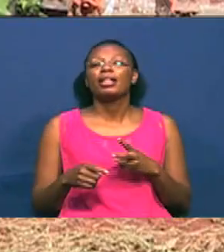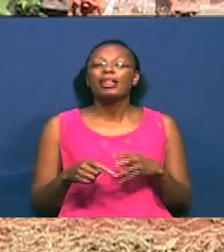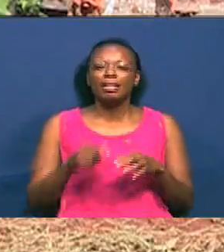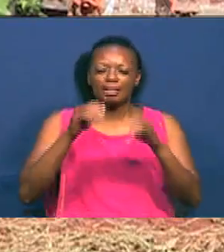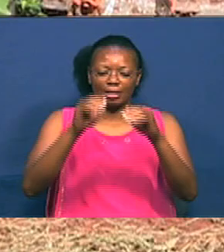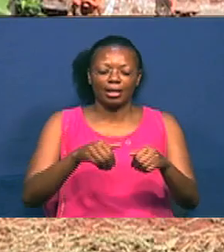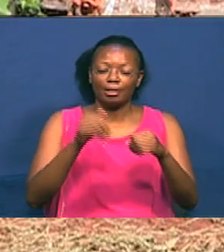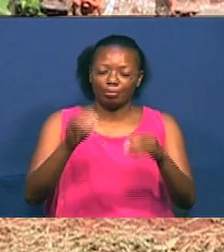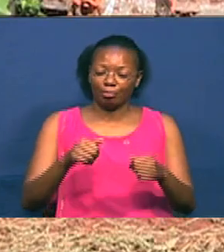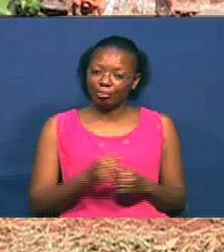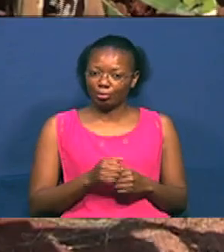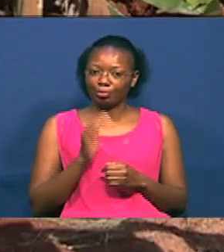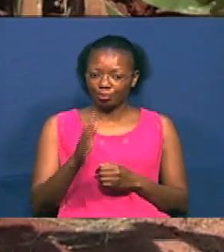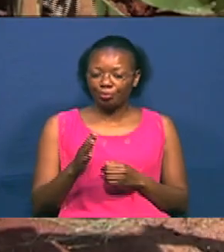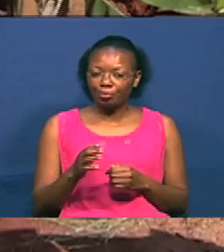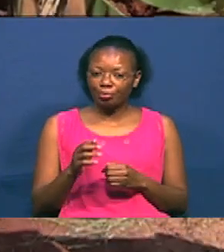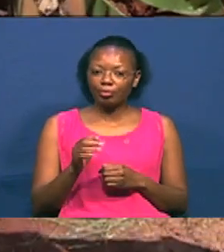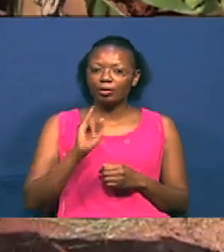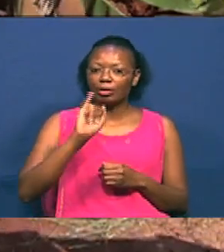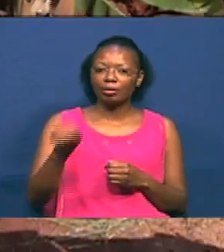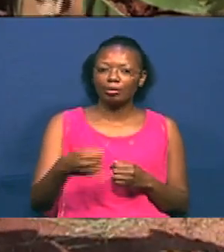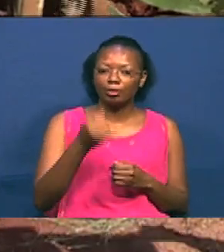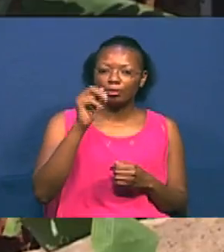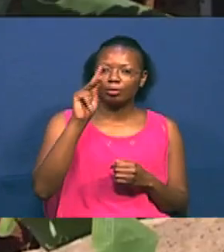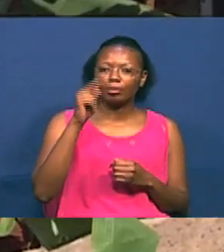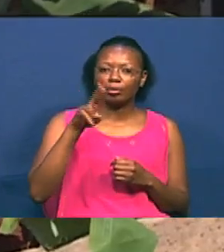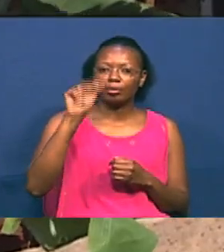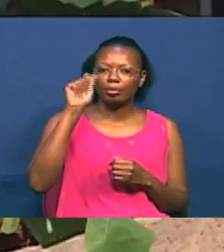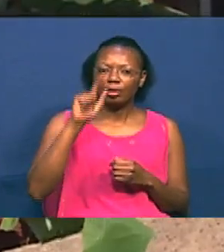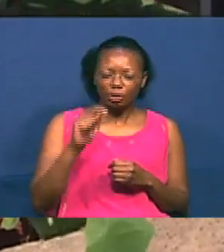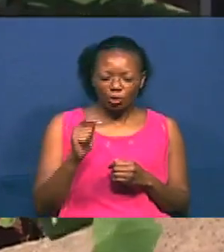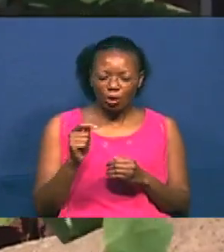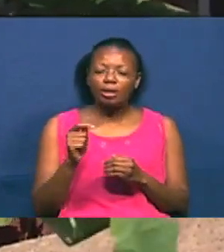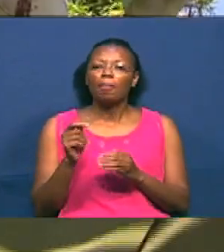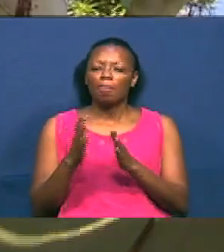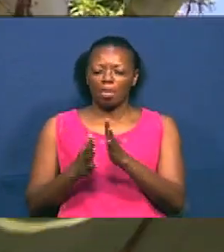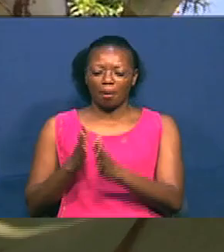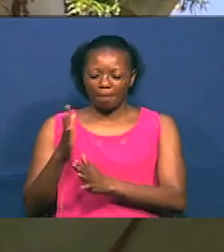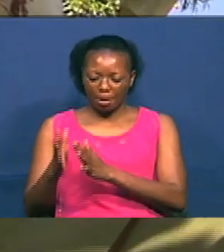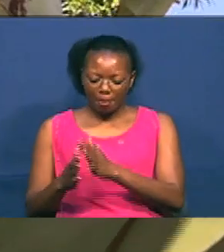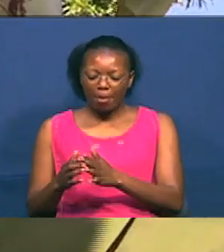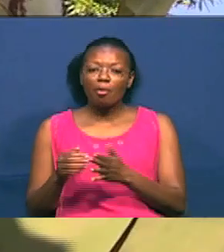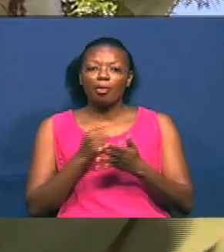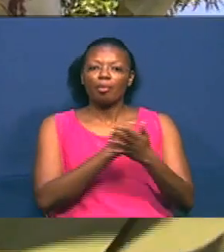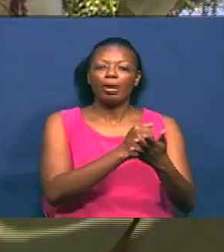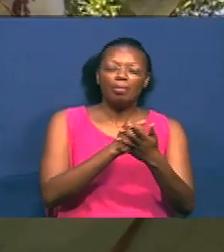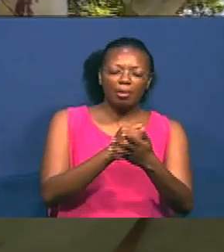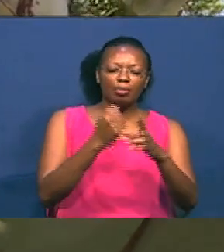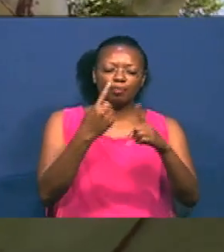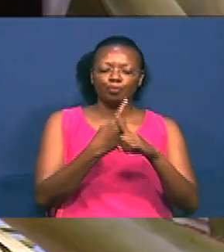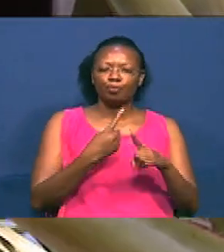utaratibu ambao chuo kikuu cha JKUAT pamoja na wafadhili wake wa JICA waliamua kuanzisha mradi wa kubadilisha maisha ya